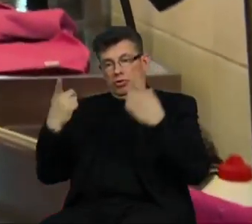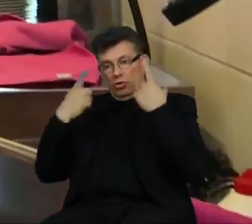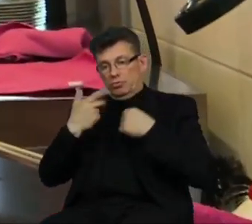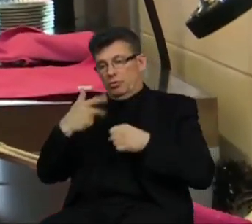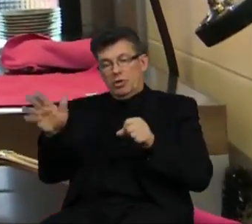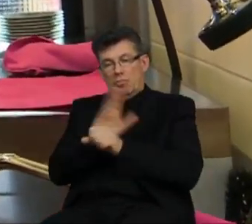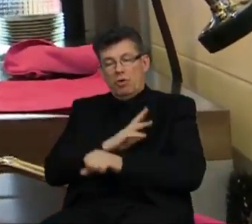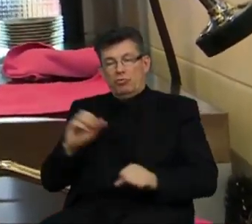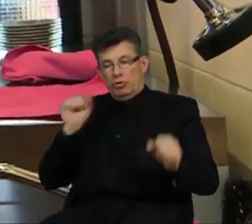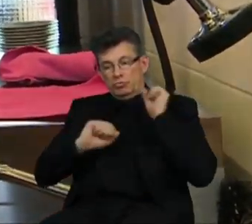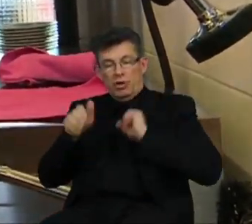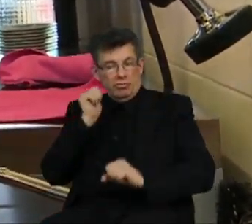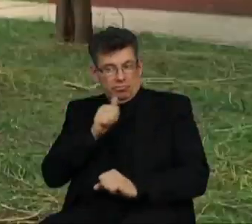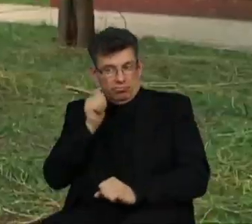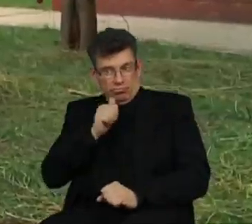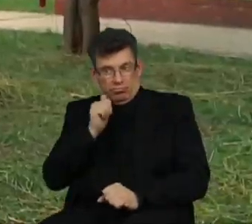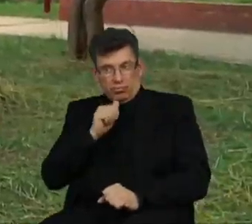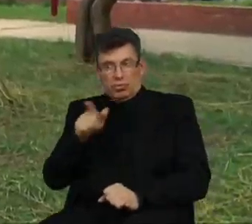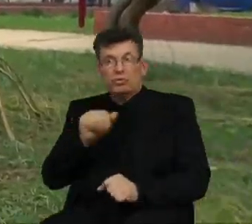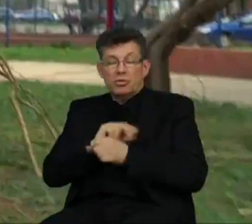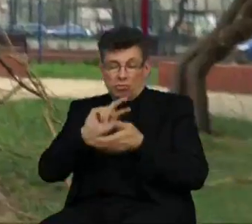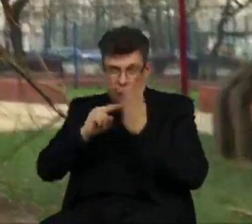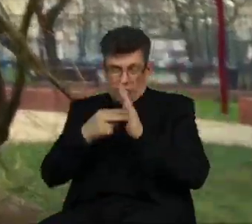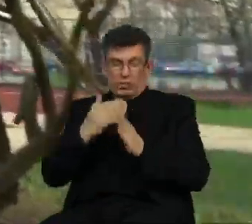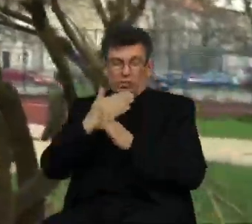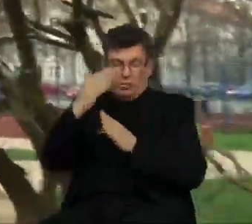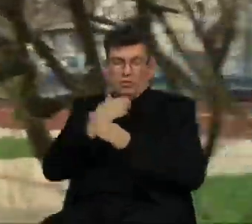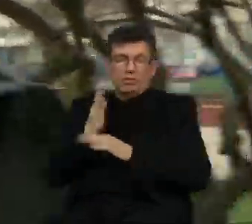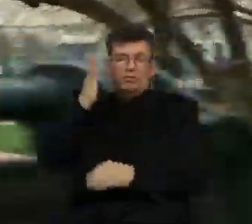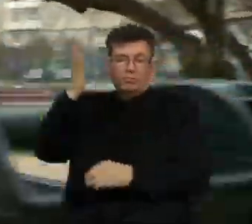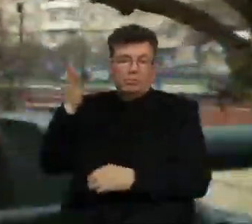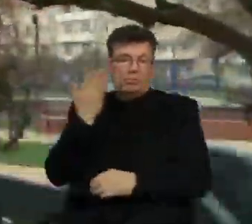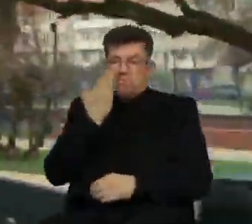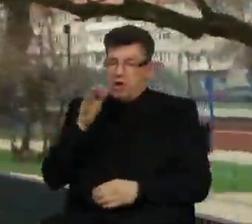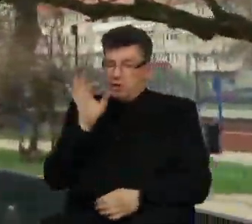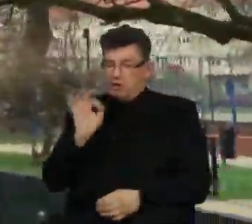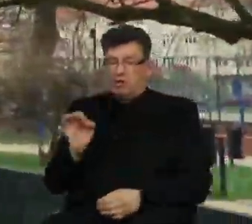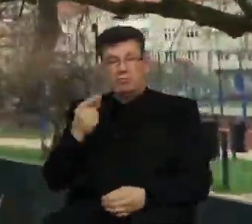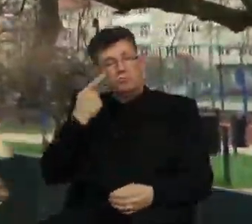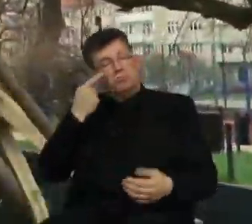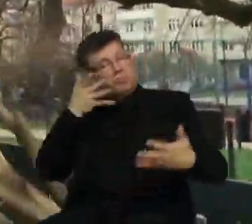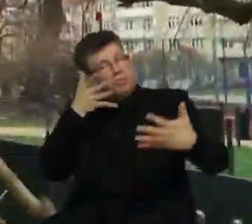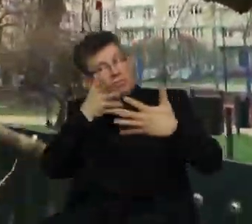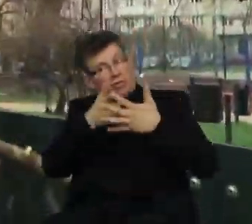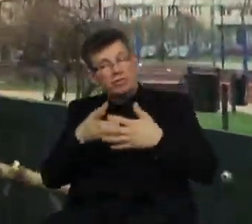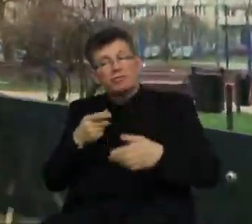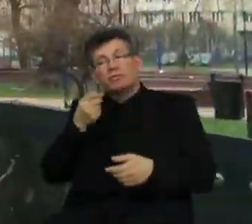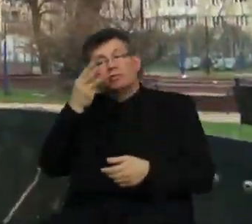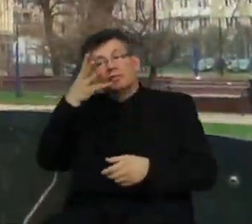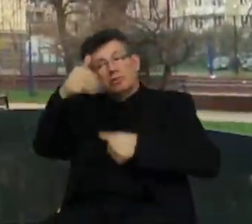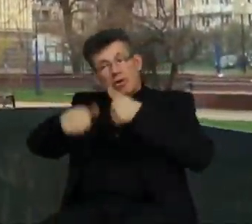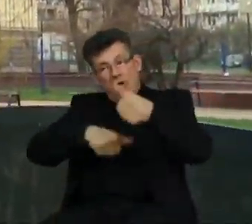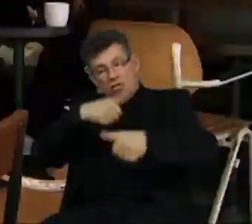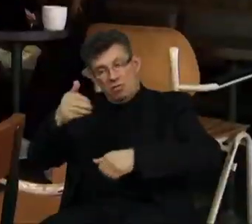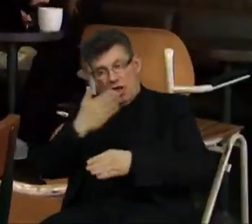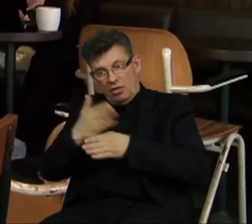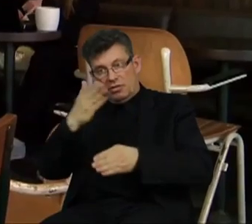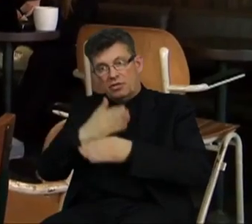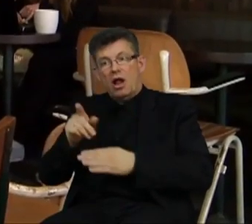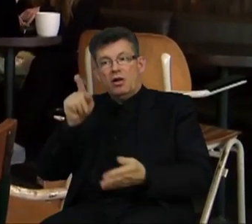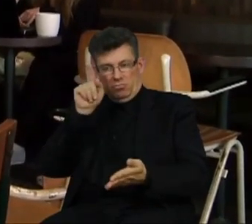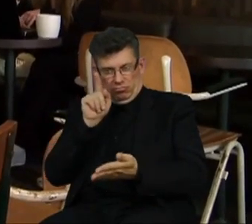się na co dzień. I to rokuje bardzo dobrze na przyszłość. Wydaje mi się, że w perspektywie następnych kilku lat uda nam się dobić do